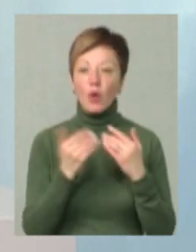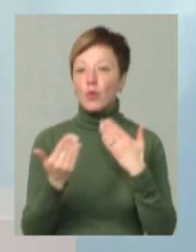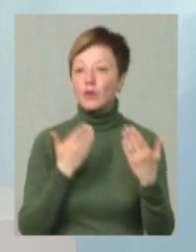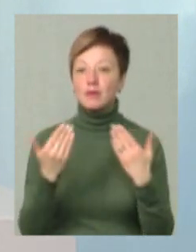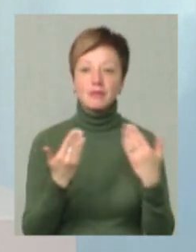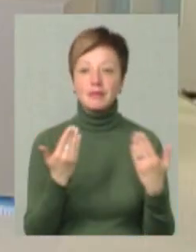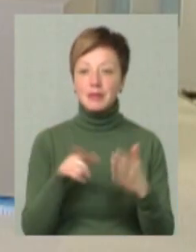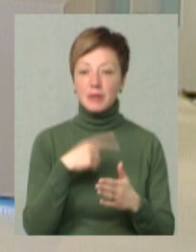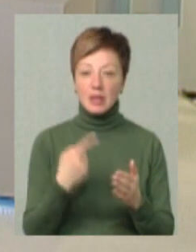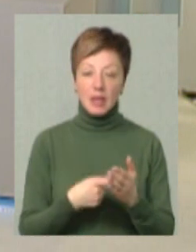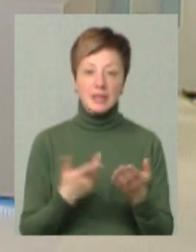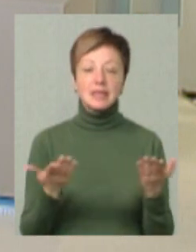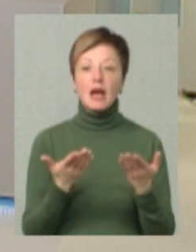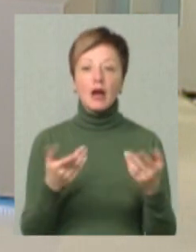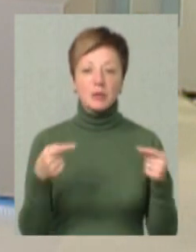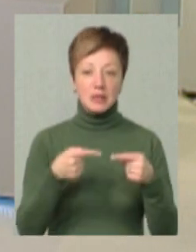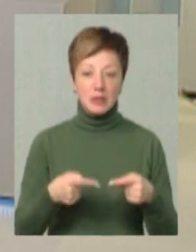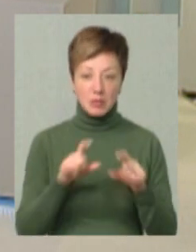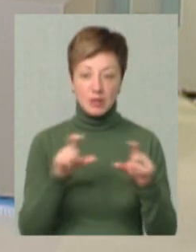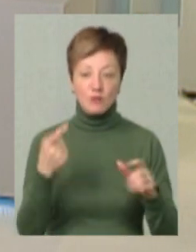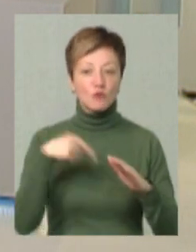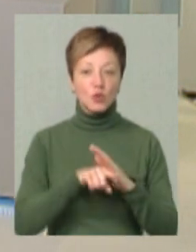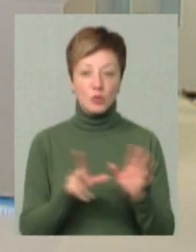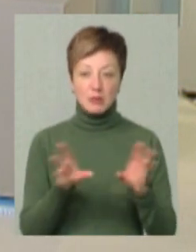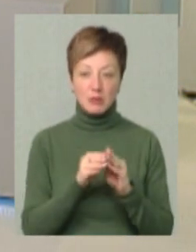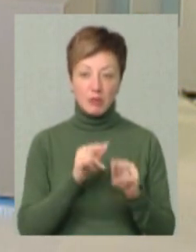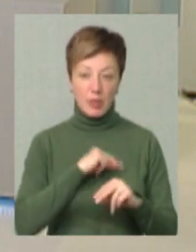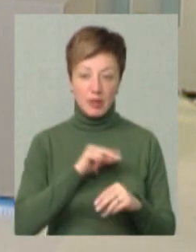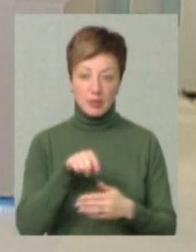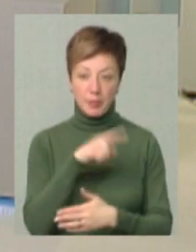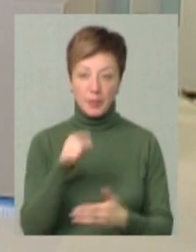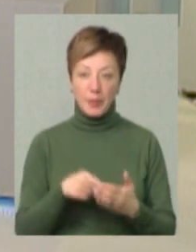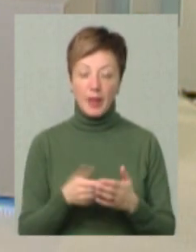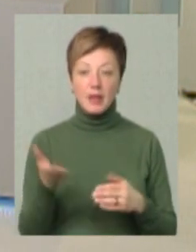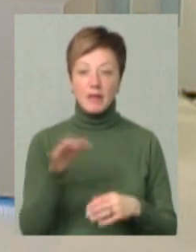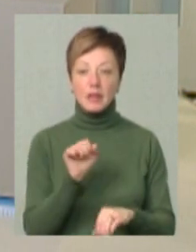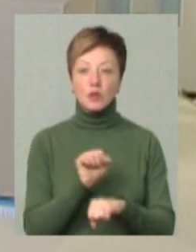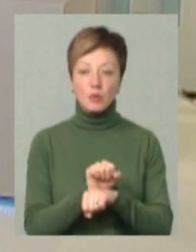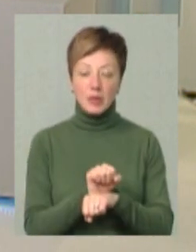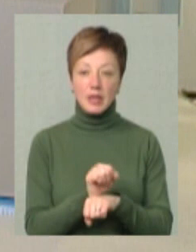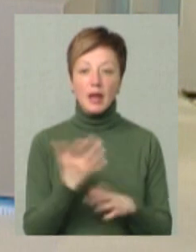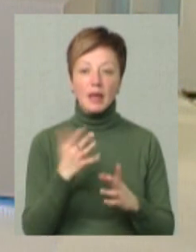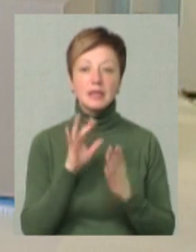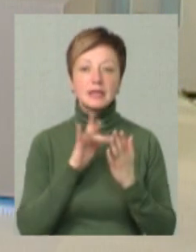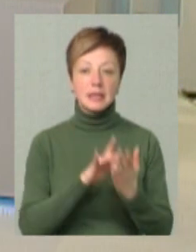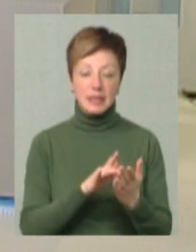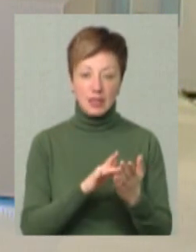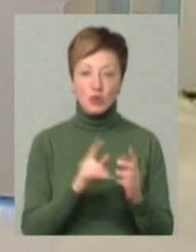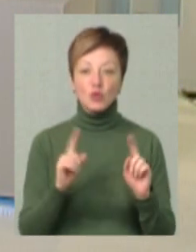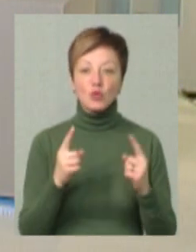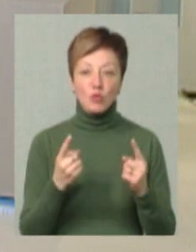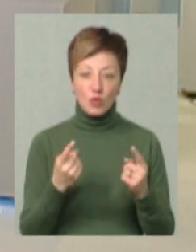вас запитання, саме з якими і в чому полягає ця співпраця? Ну, давайте зупинимося на тому, які цілі освітнього хабу,